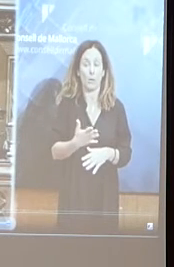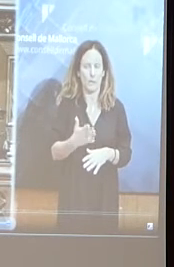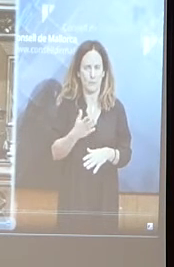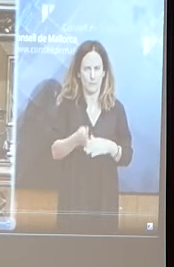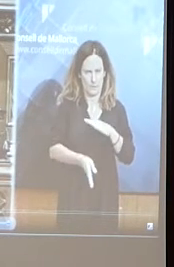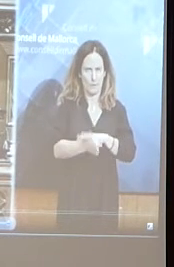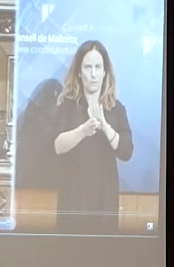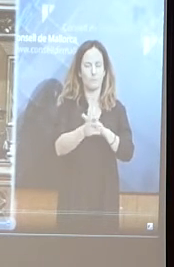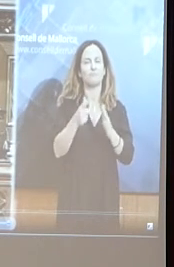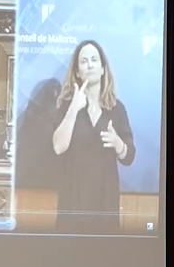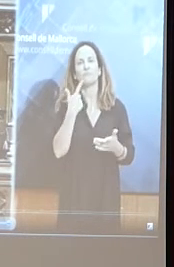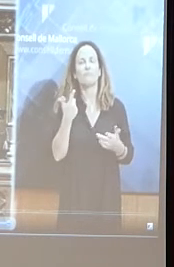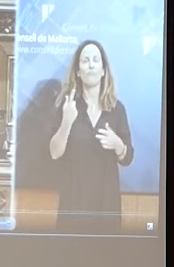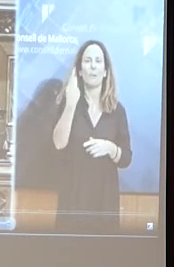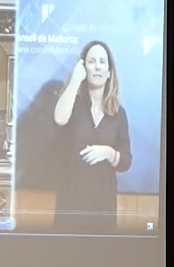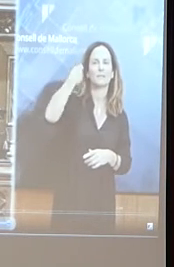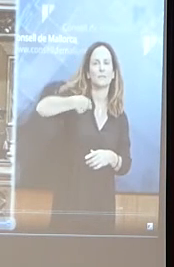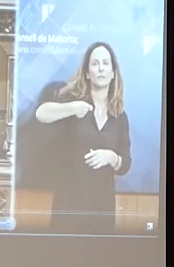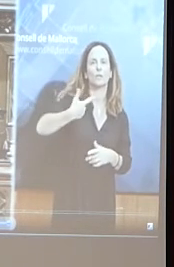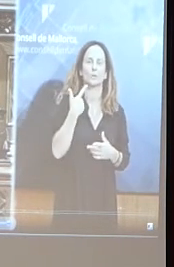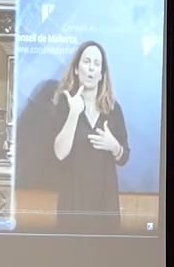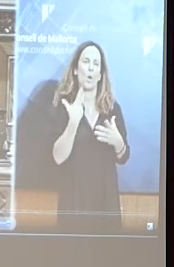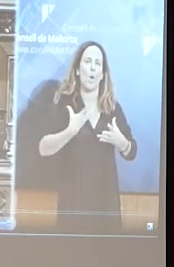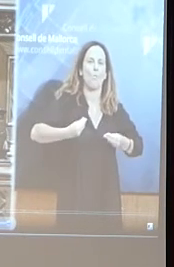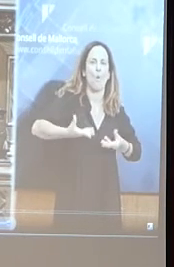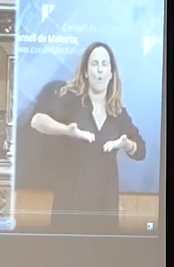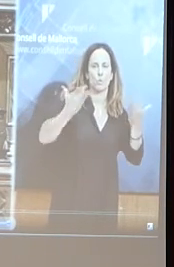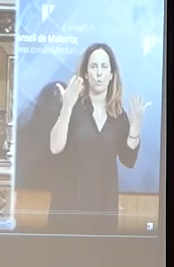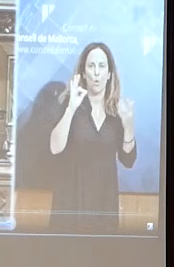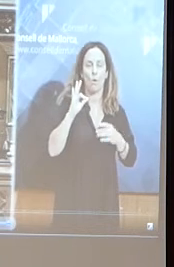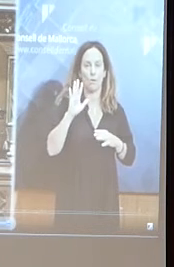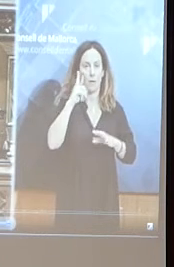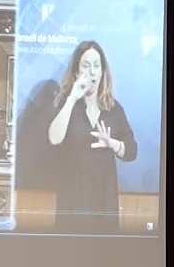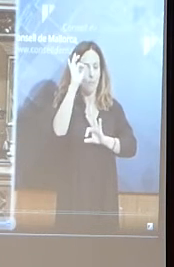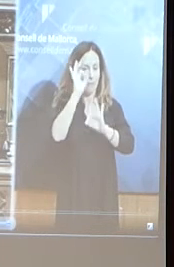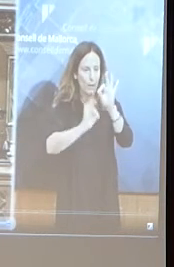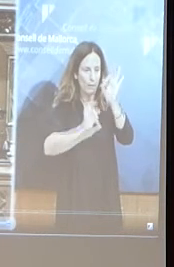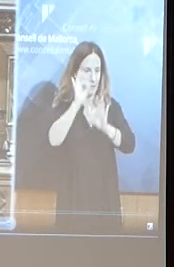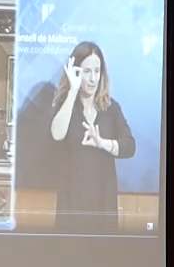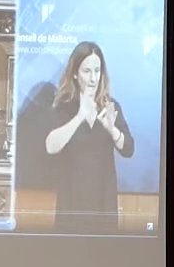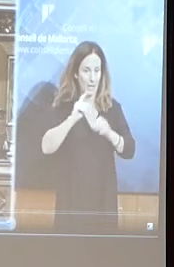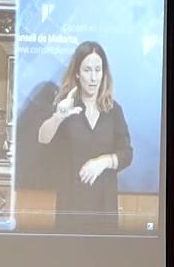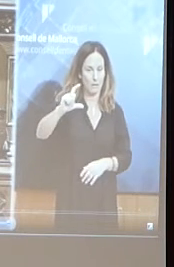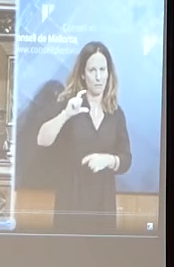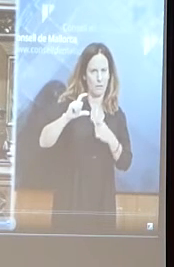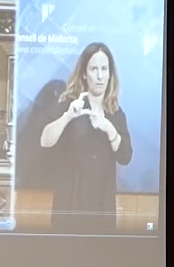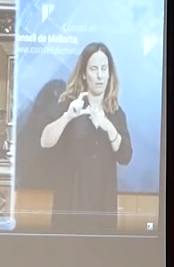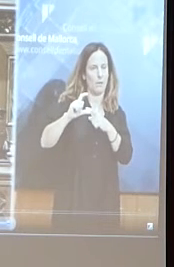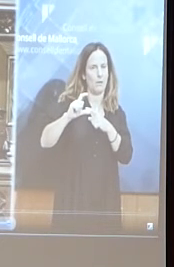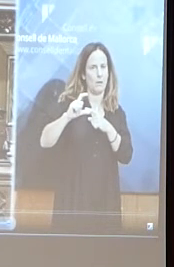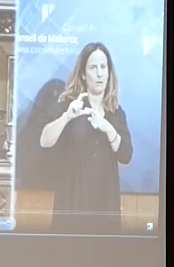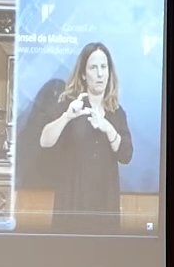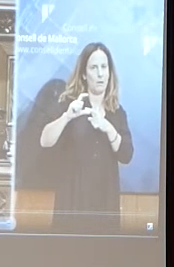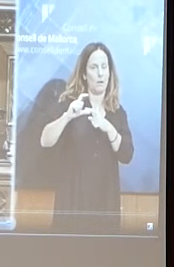amb l'argument de si les pensions són massa o poc elevades. I es diu, oi, és que el percentatge de posició dels salaris és molt alt.